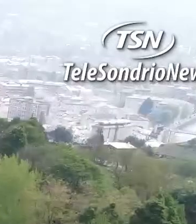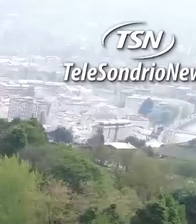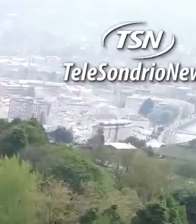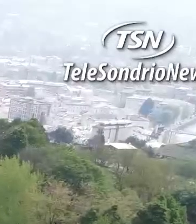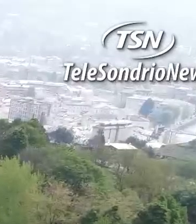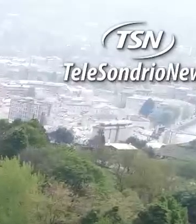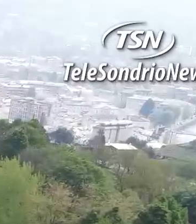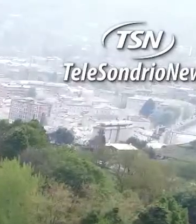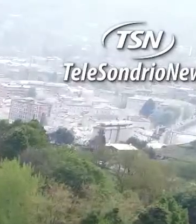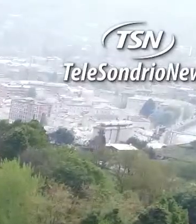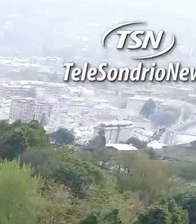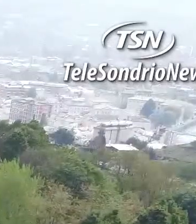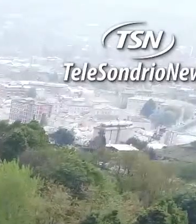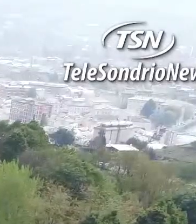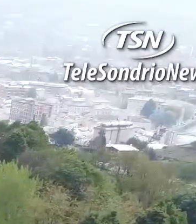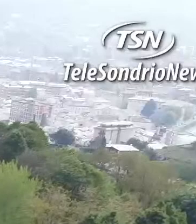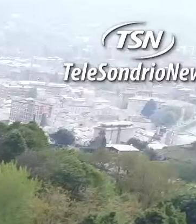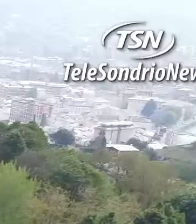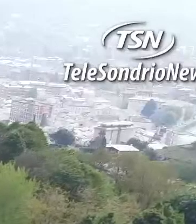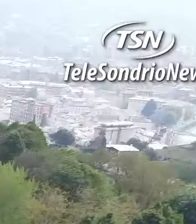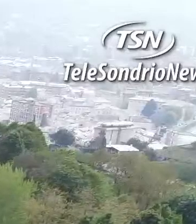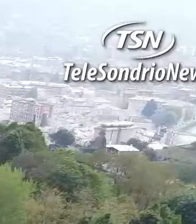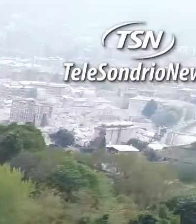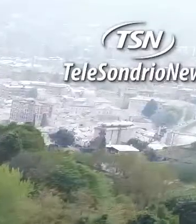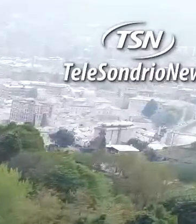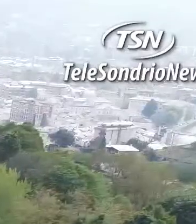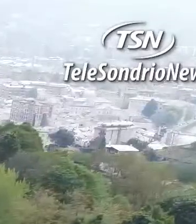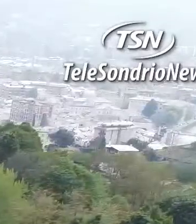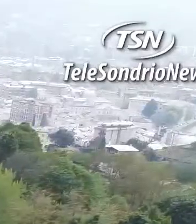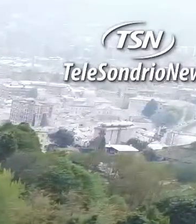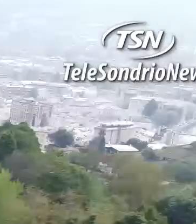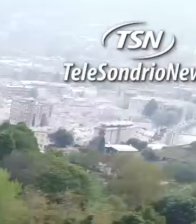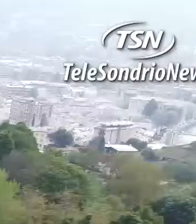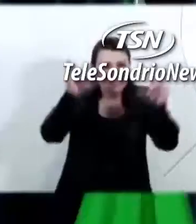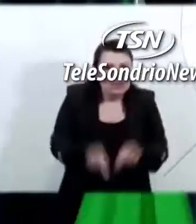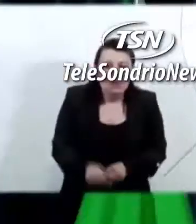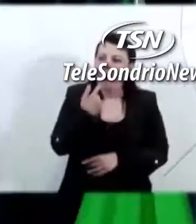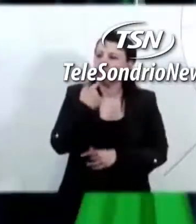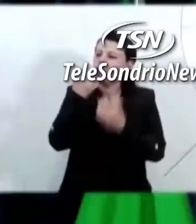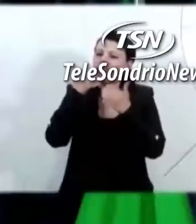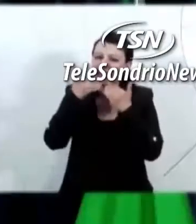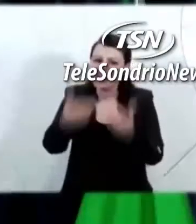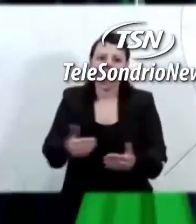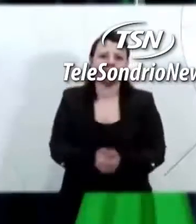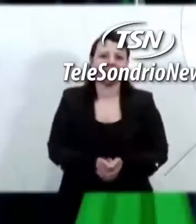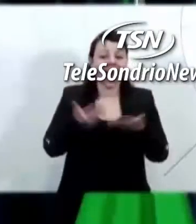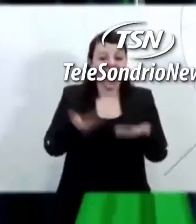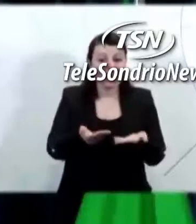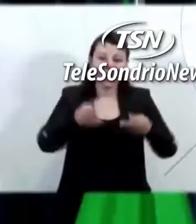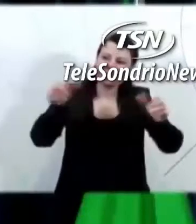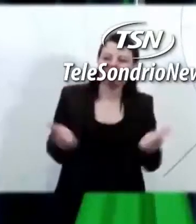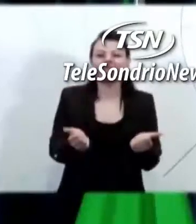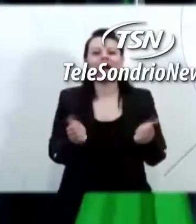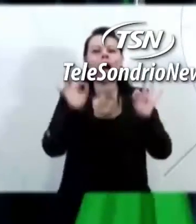psichiatrico e la ristrutturazione di piccoli fabbricati e per realizzazione servizi ora viene il bello dovremmo